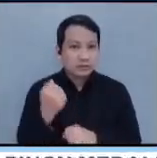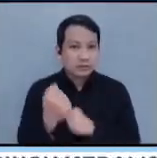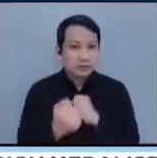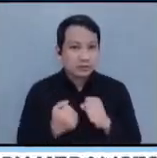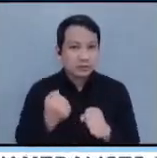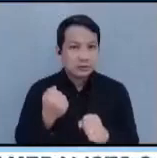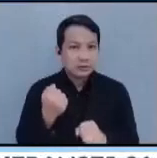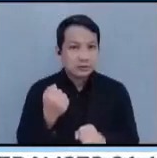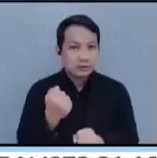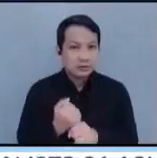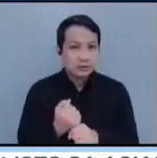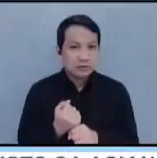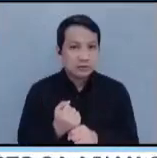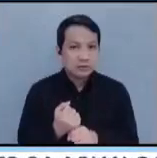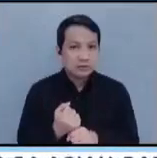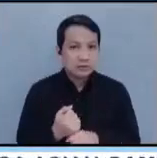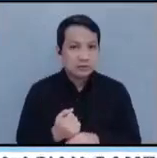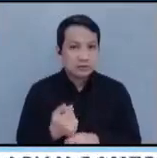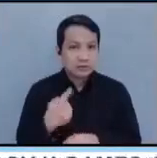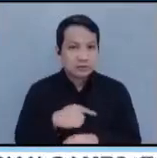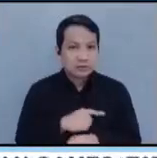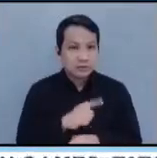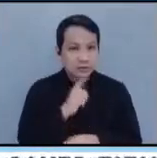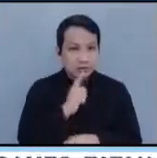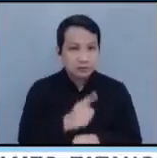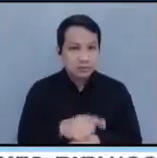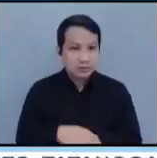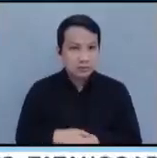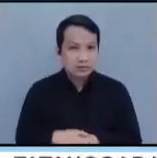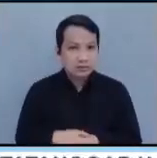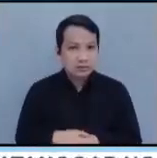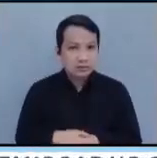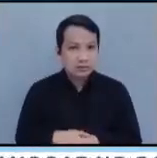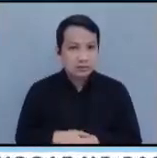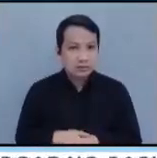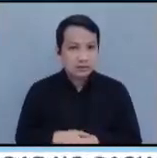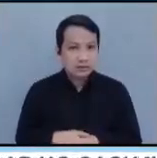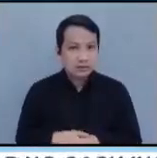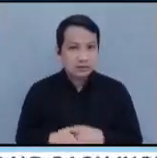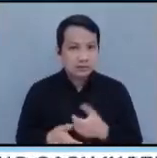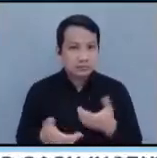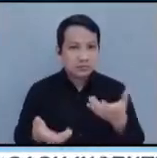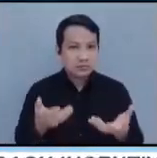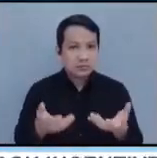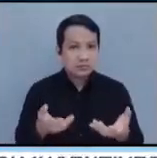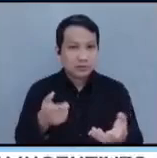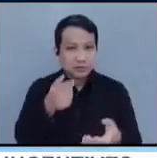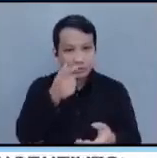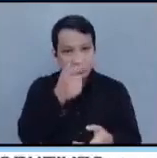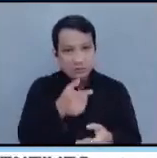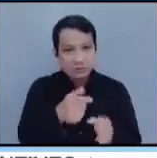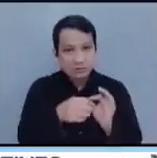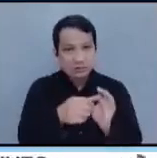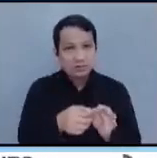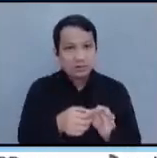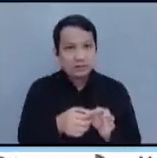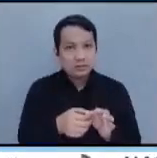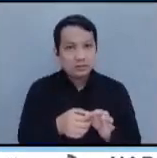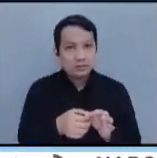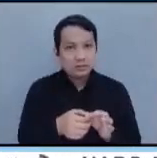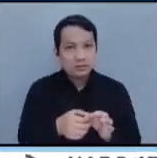itong anak nitong Kapitan hindi pa ho tapus itong kaso so papaano po natin mabibigyan ng hustisya itong ito labing isa itong